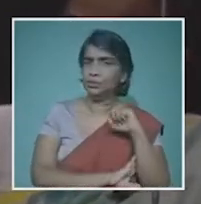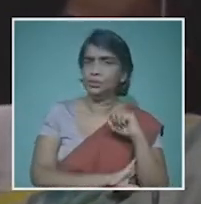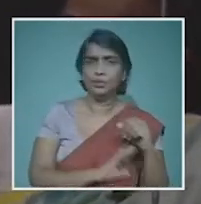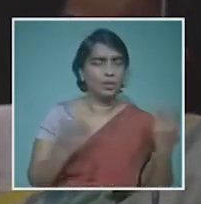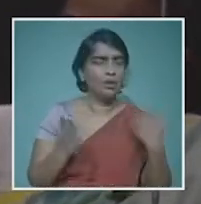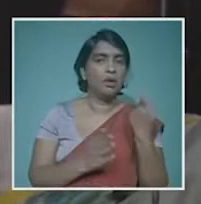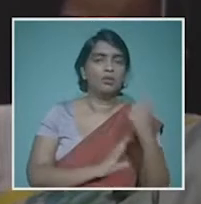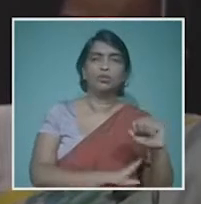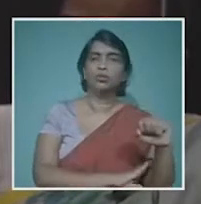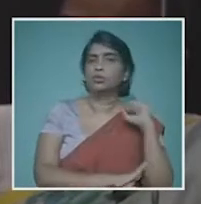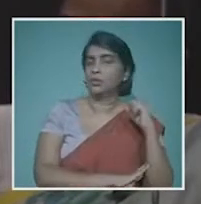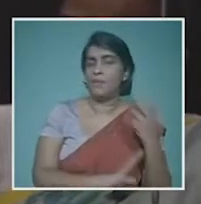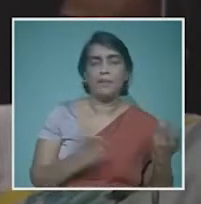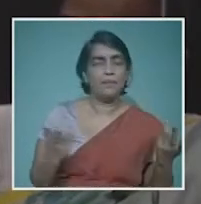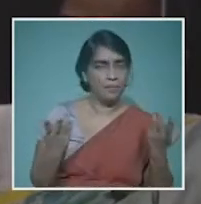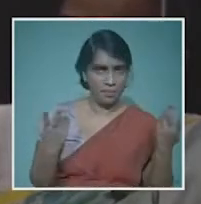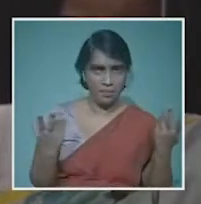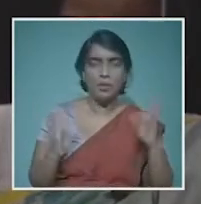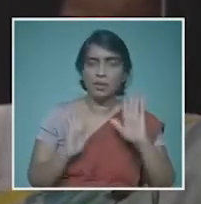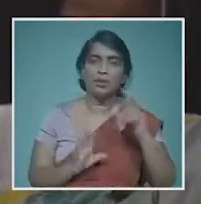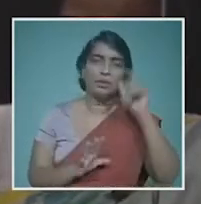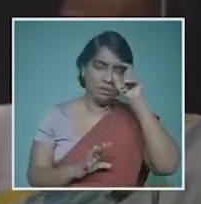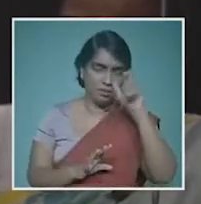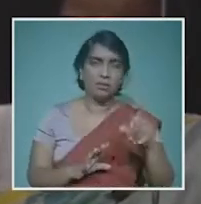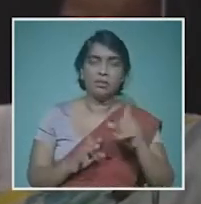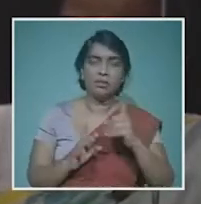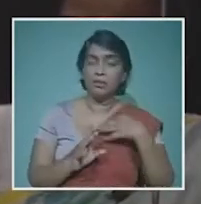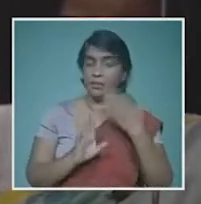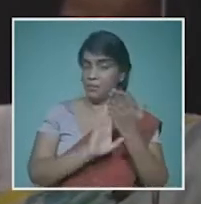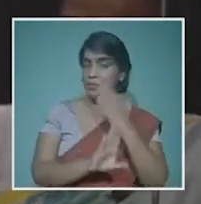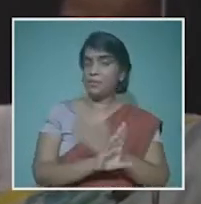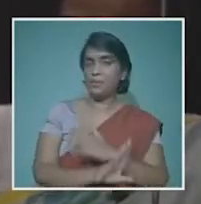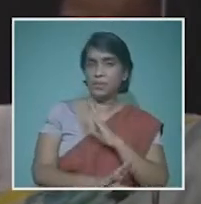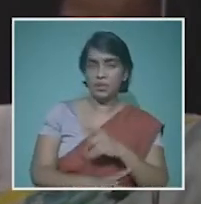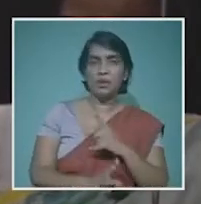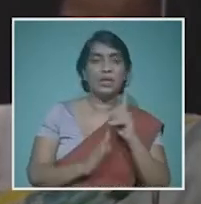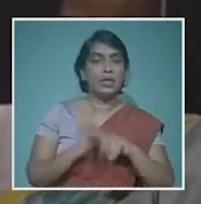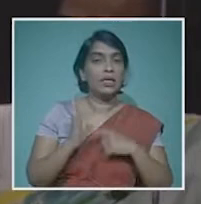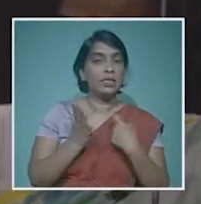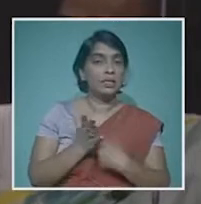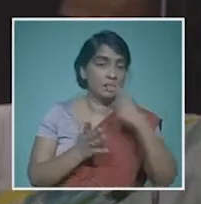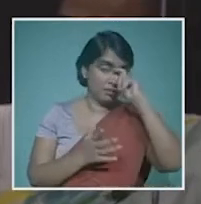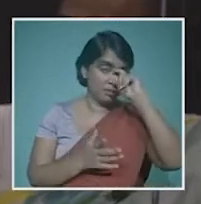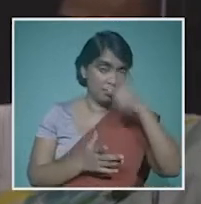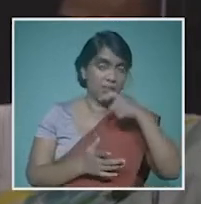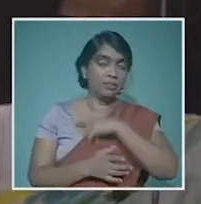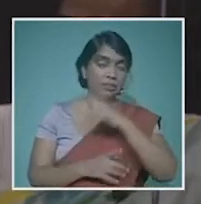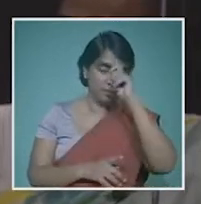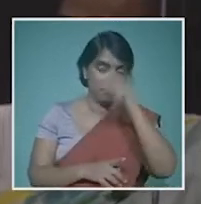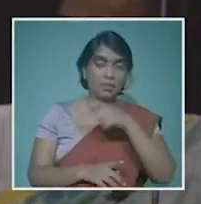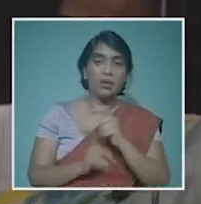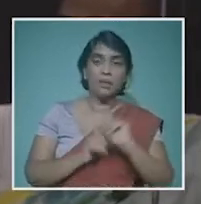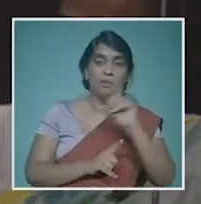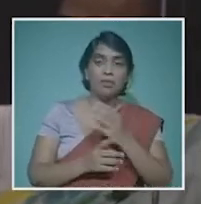ආර්ථික ශක්තිය කොහොමද එන්නේ? දැන් බලන්න ඊට ප්‍රථම ගත්ත උතින් ජේ.ආර්. ජයවර්ධන මැතිතුමා මේ පාර්ලිමේන්තුවේ බෝම්බ